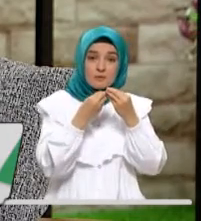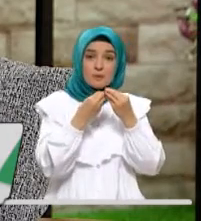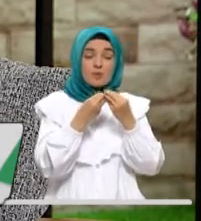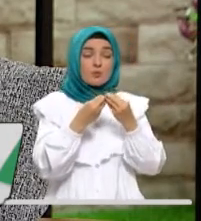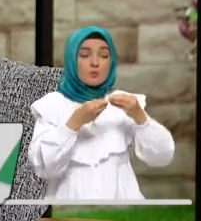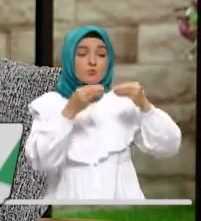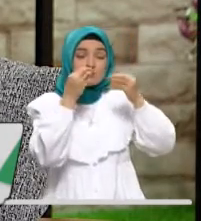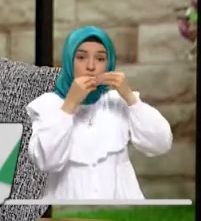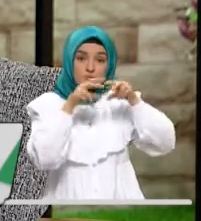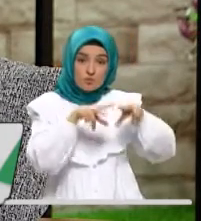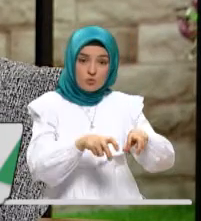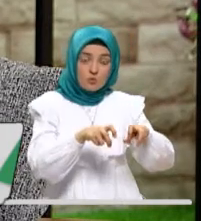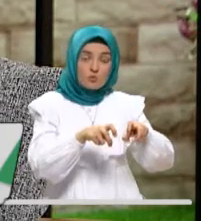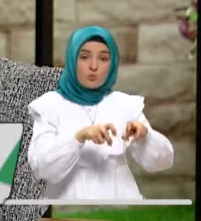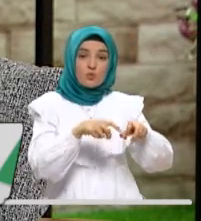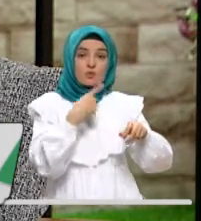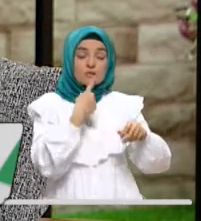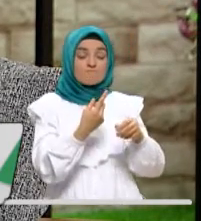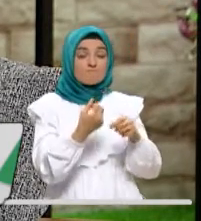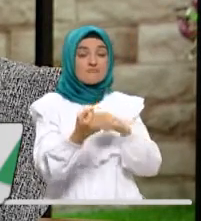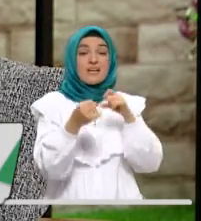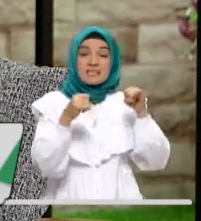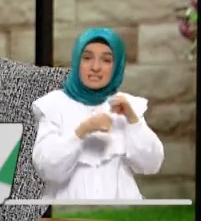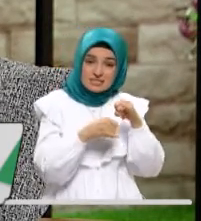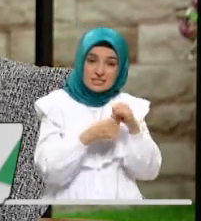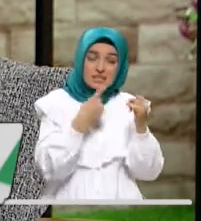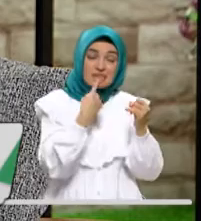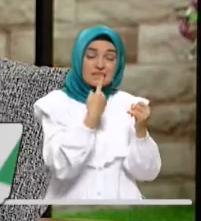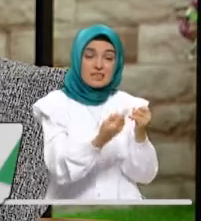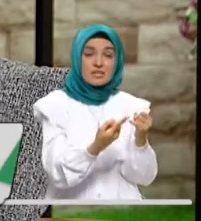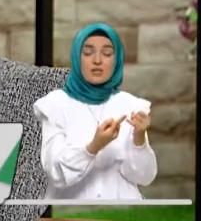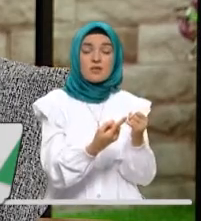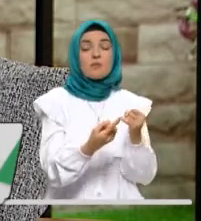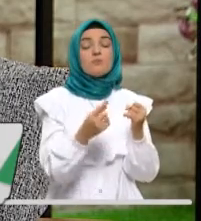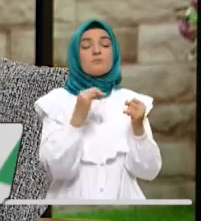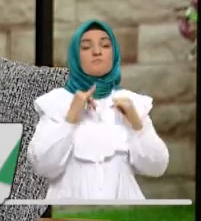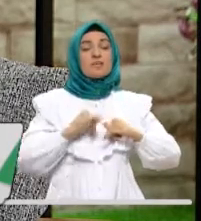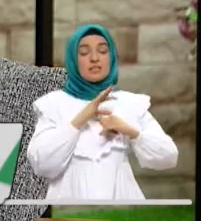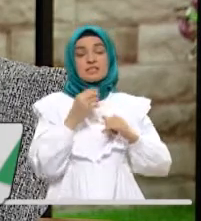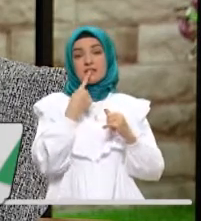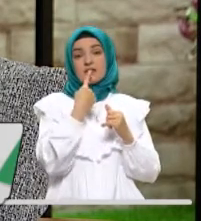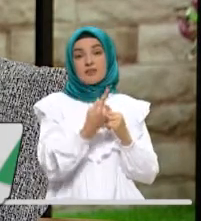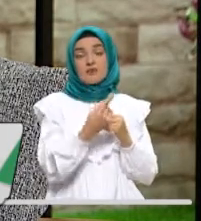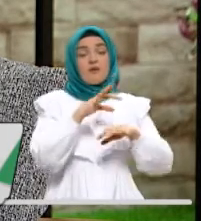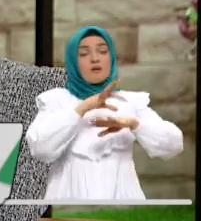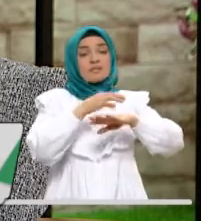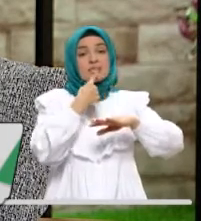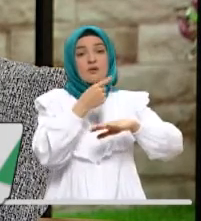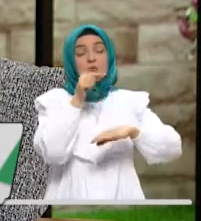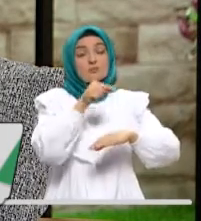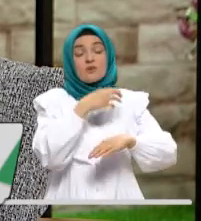sofraya oturmazlık etme. Zaten mecalin de yok. Biraz rahatsız son dönemlerinde 4. Murat. Nereden bakarsanız bakın bunlar